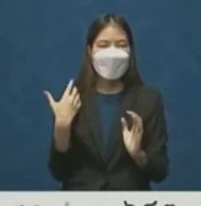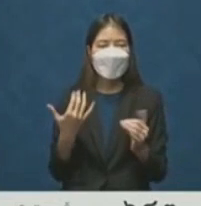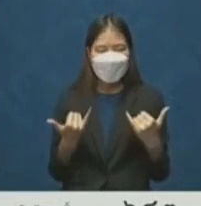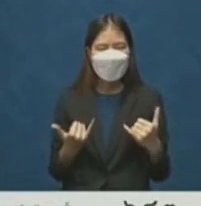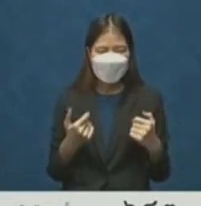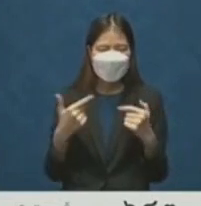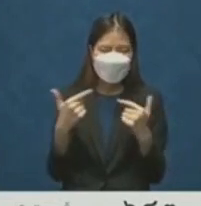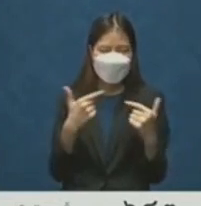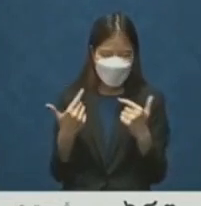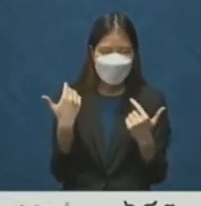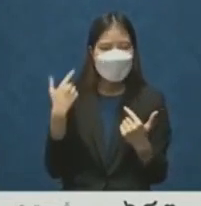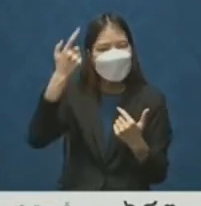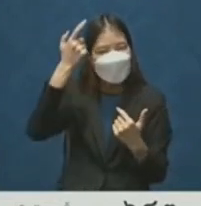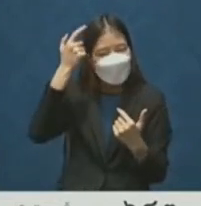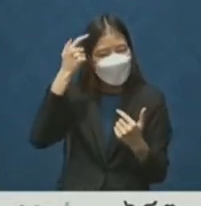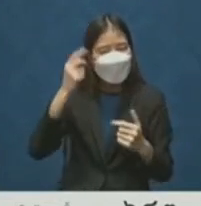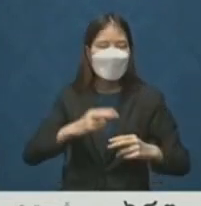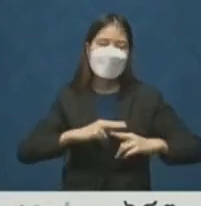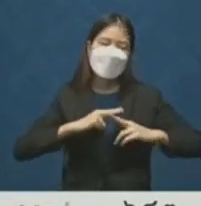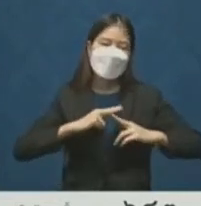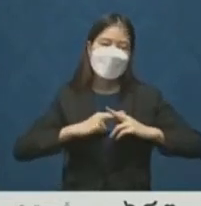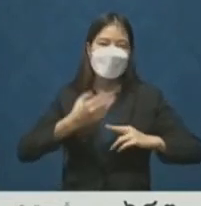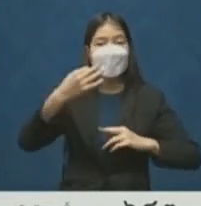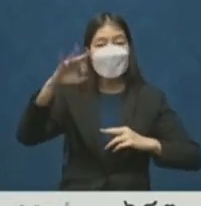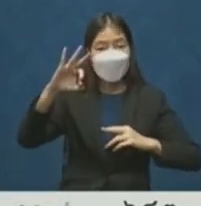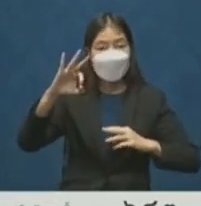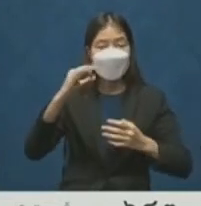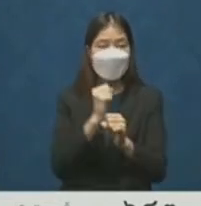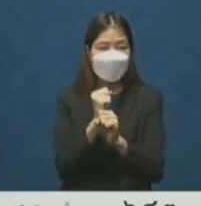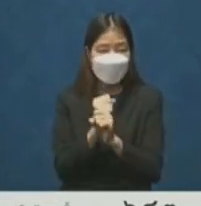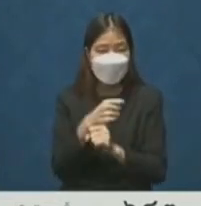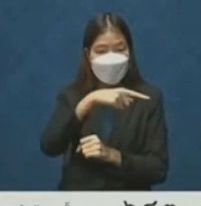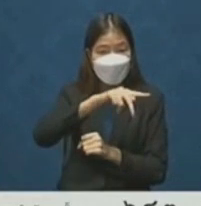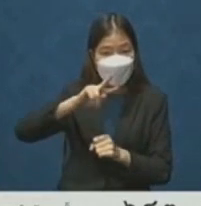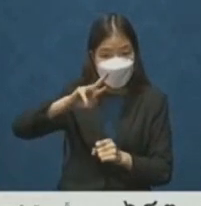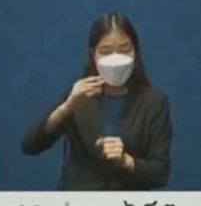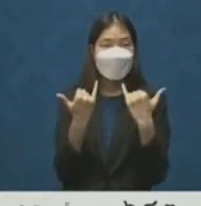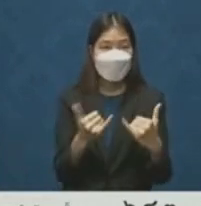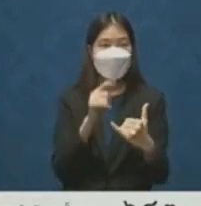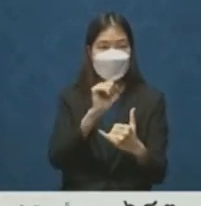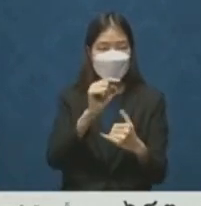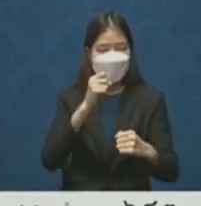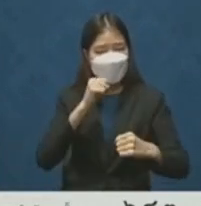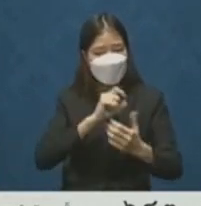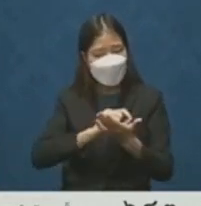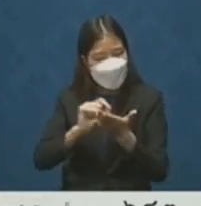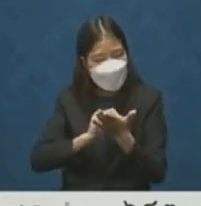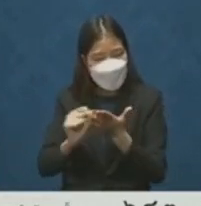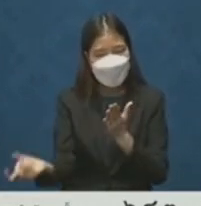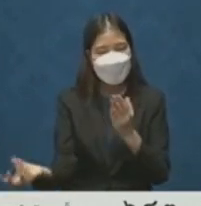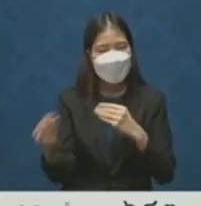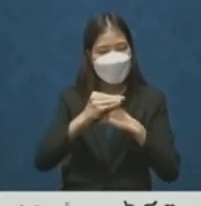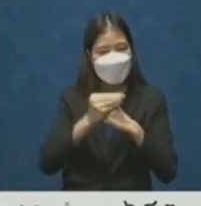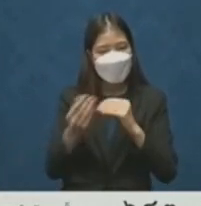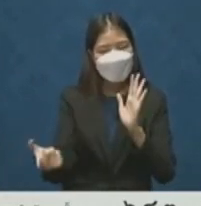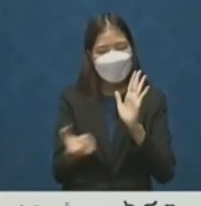ๆมันจึงเป็นปัญหาถกเถียงกันอยู่ในปัจจุบันเรื่องแนวคิดเสรีนิยมทำให้ในพรบการศึกษาแห่งชาติฉบับนี้